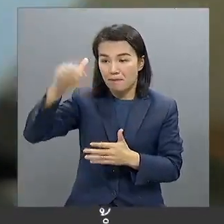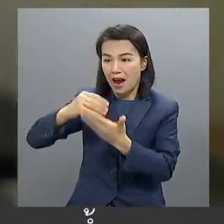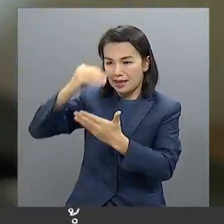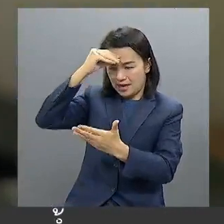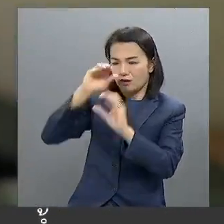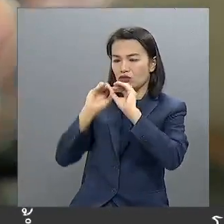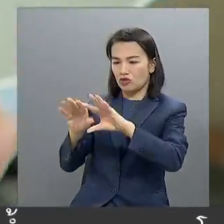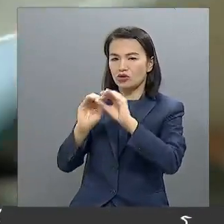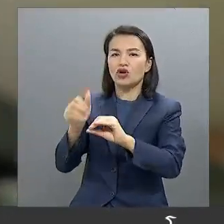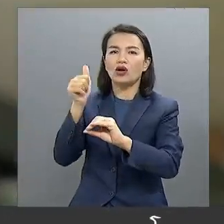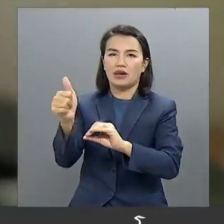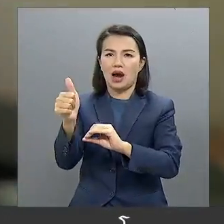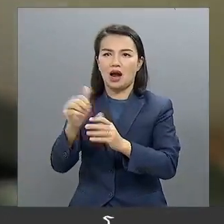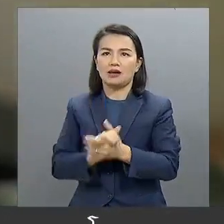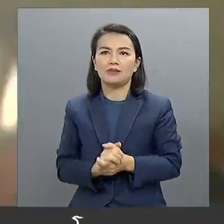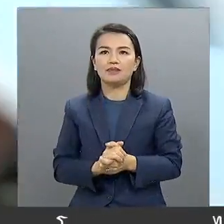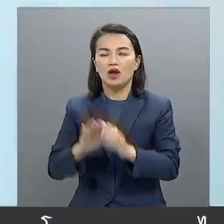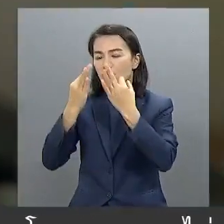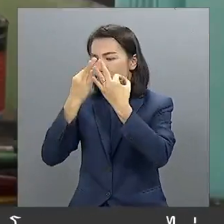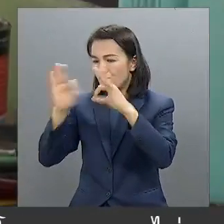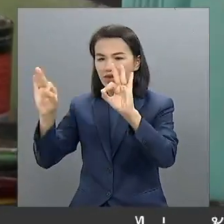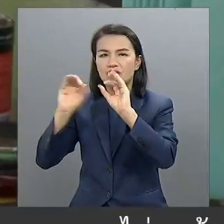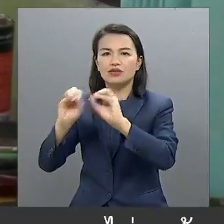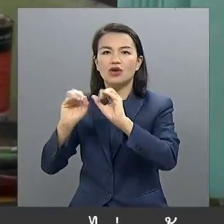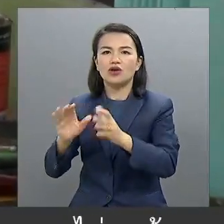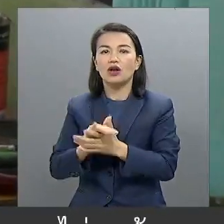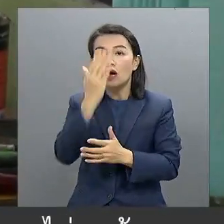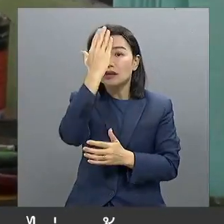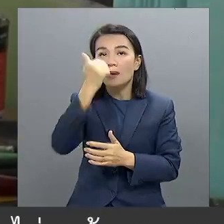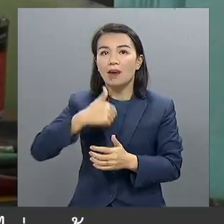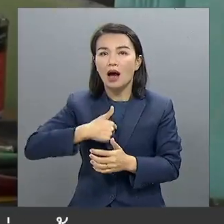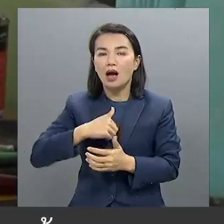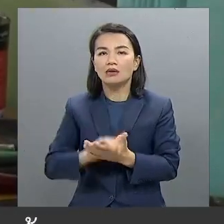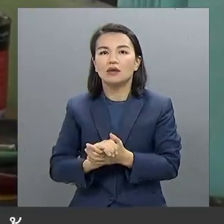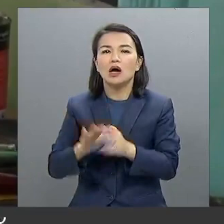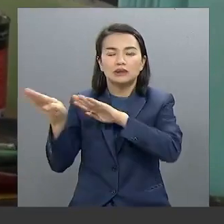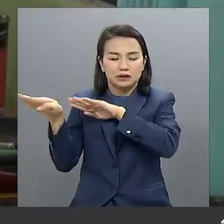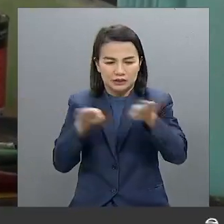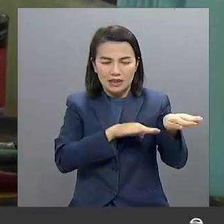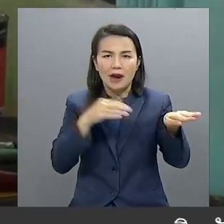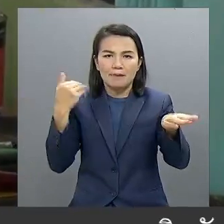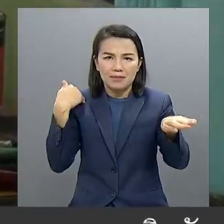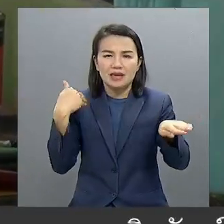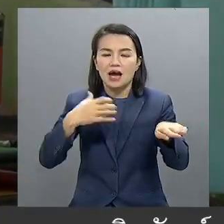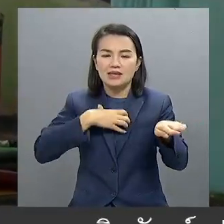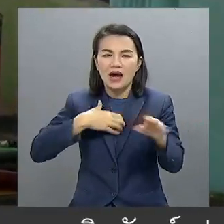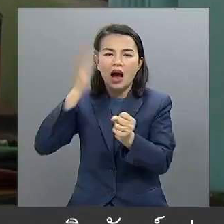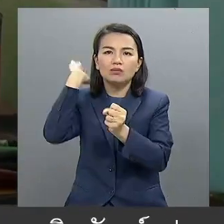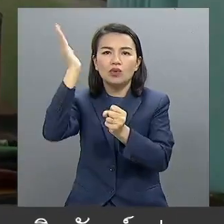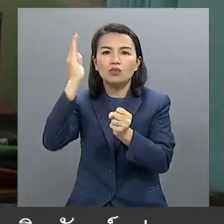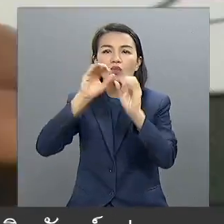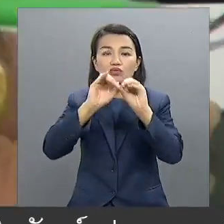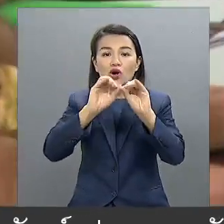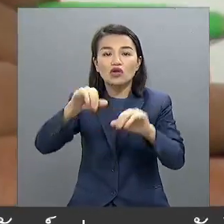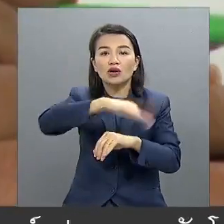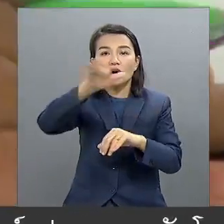พี่วนนิดายินดีสอนให้ฟรีเพรวตวเองก็มีการเตรมตัวอยู่แล้ที่จะเผยแพ้แล้วกให้คามรวคนทสนใจอยากจะเย็บ